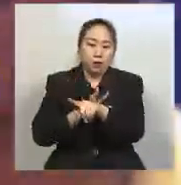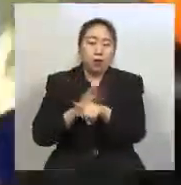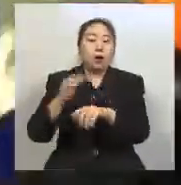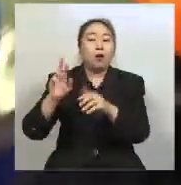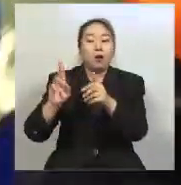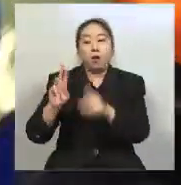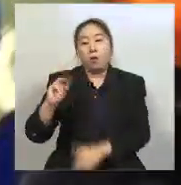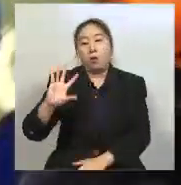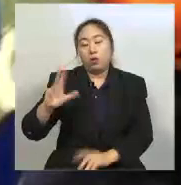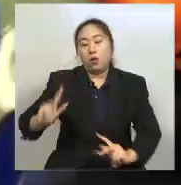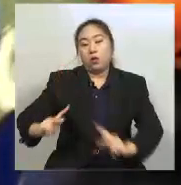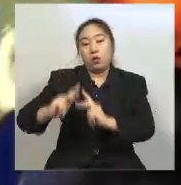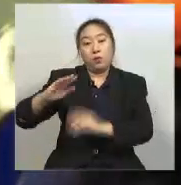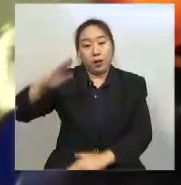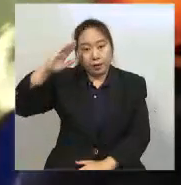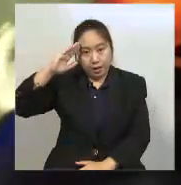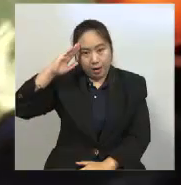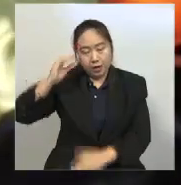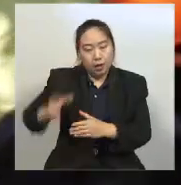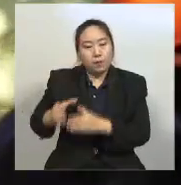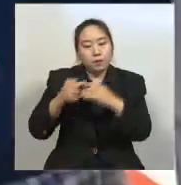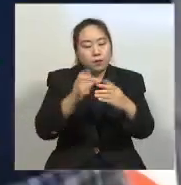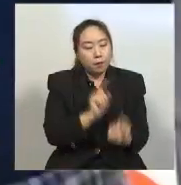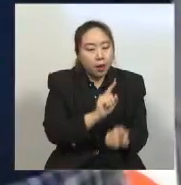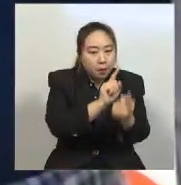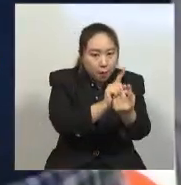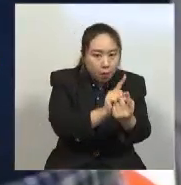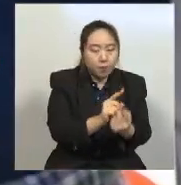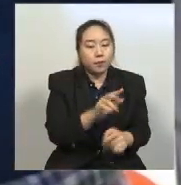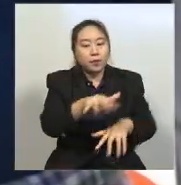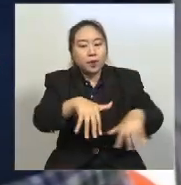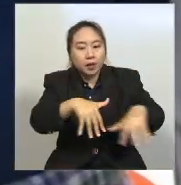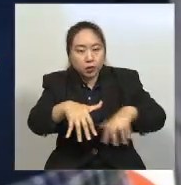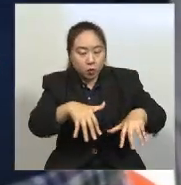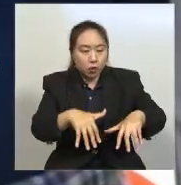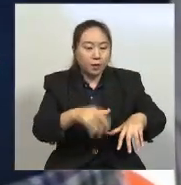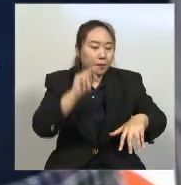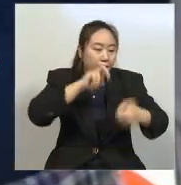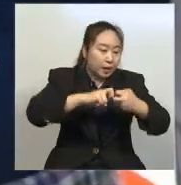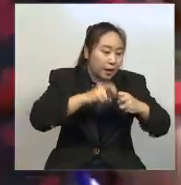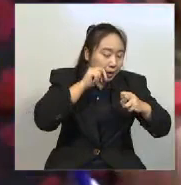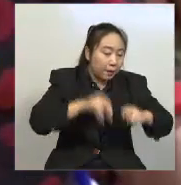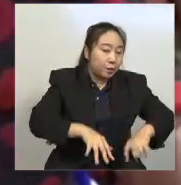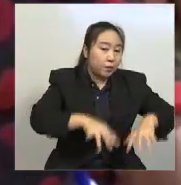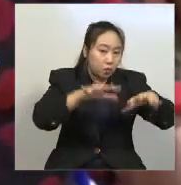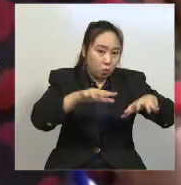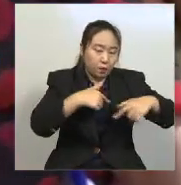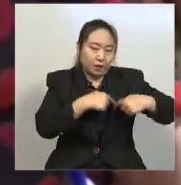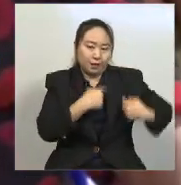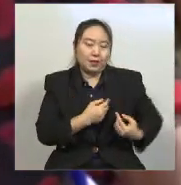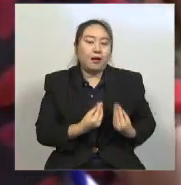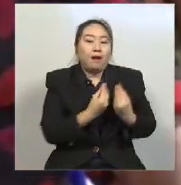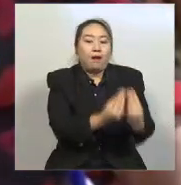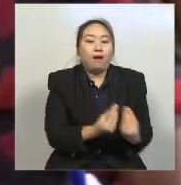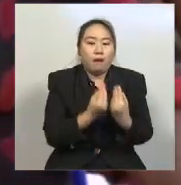หาดไทยและก็คณะเดินทางไปเยี่ยมพบปะเพื่อไปให้กำลังใจพี่น้องผู้ประสบอุทกภัยที่อำเภอเขื่องในจังหวัดอุบลราชธ